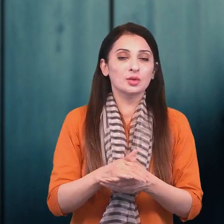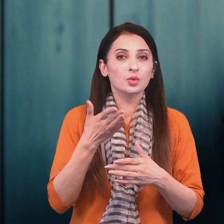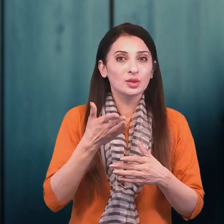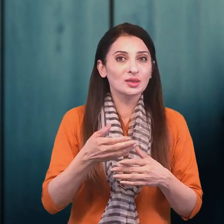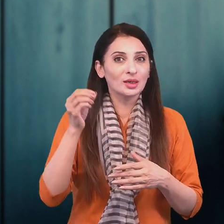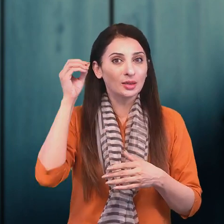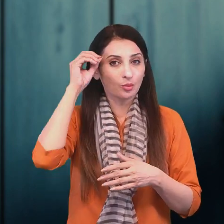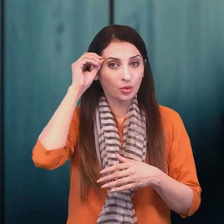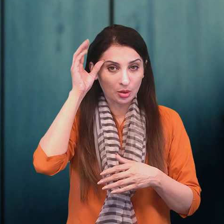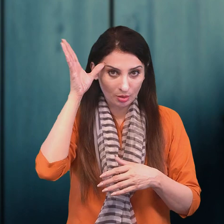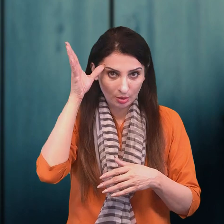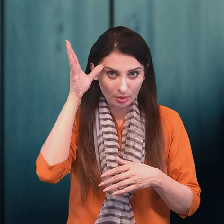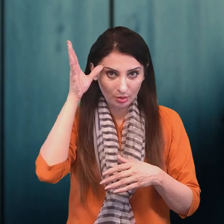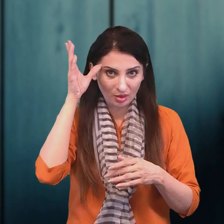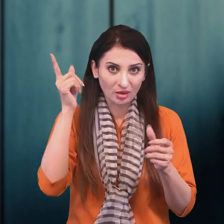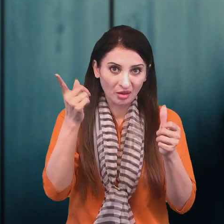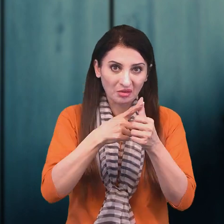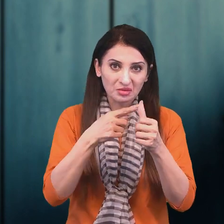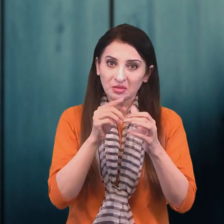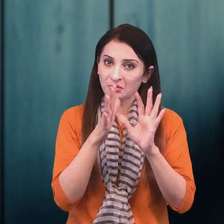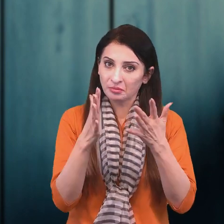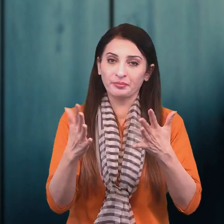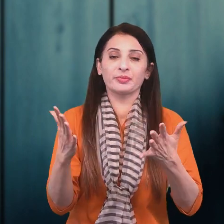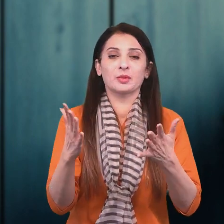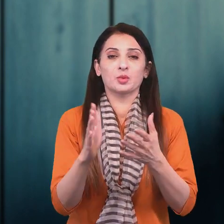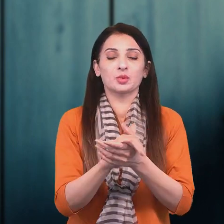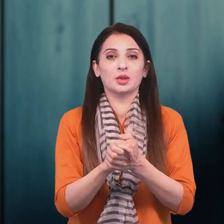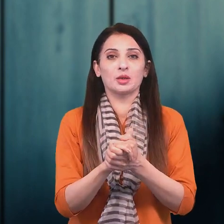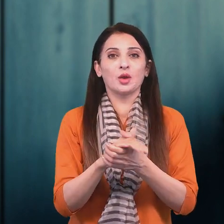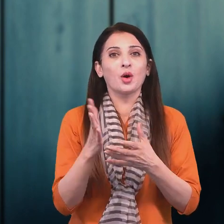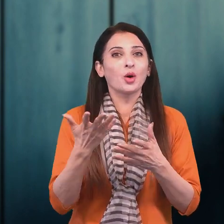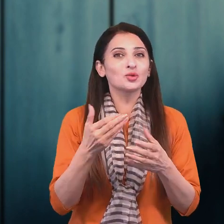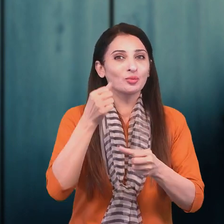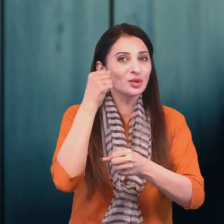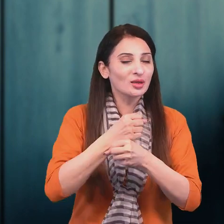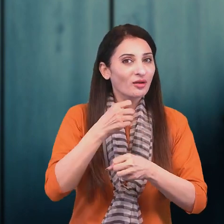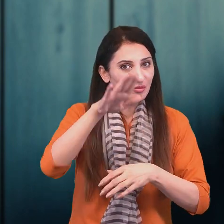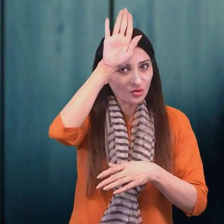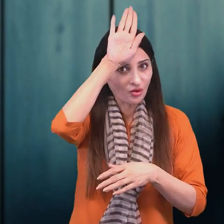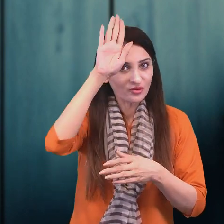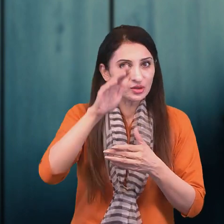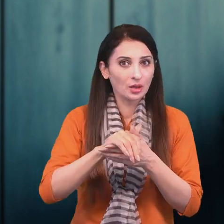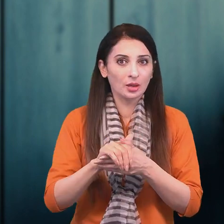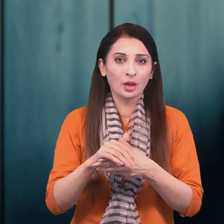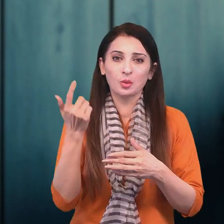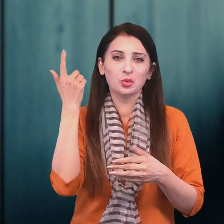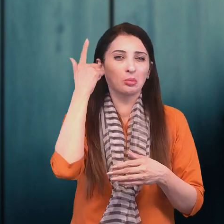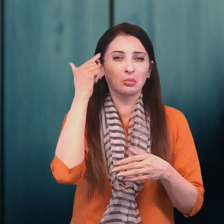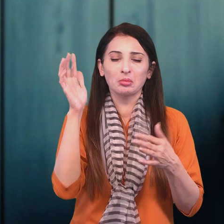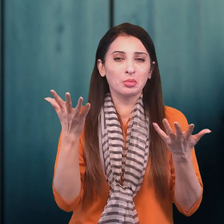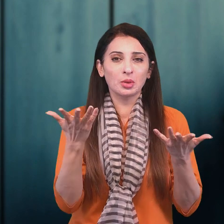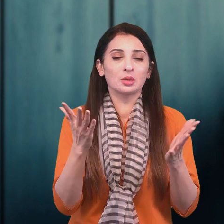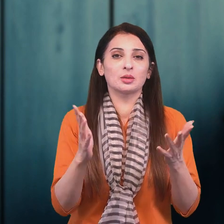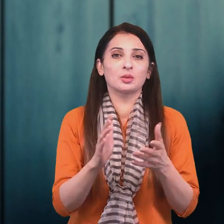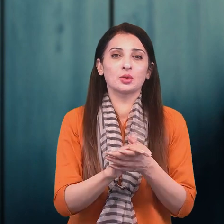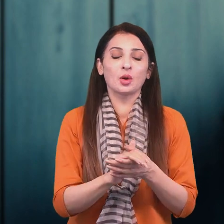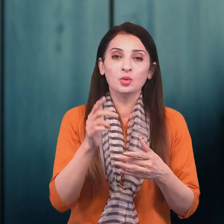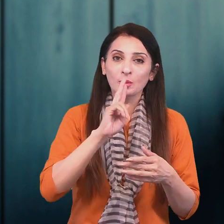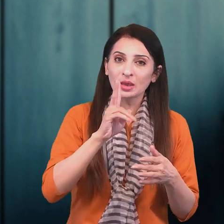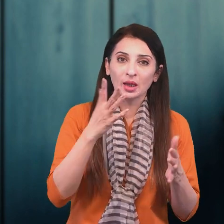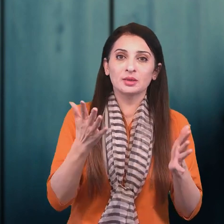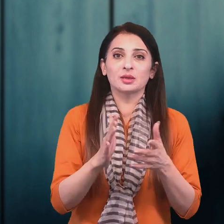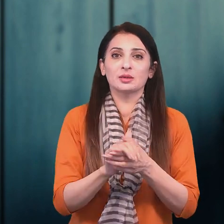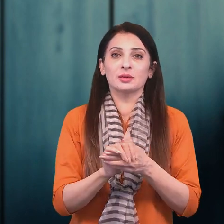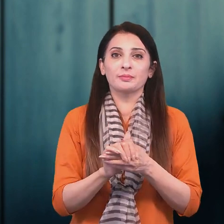کوالیفائڈ لوگوں کو منسٹر نہیں لگایا جاتا، اور جو کوالیفائڈ بیوروکریسی میں سے لوگ ہیں ان کو اس کا سیکٹریز نہیں لگایا جاتا۔